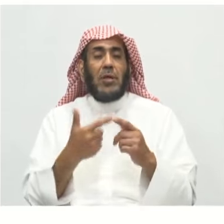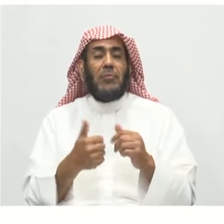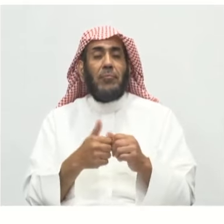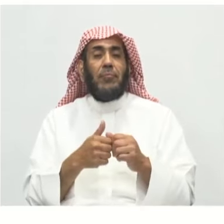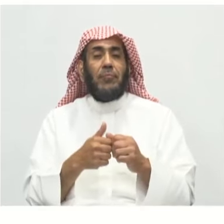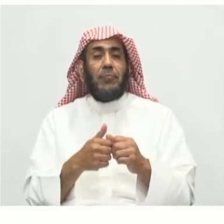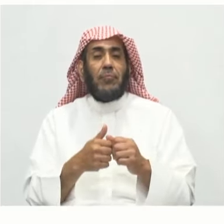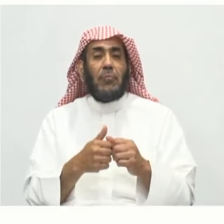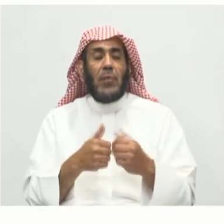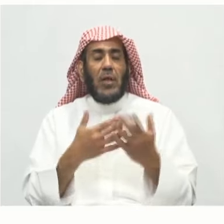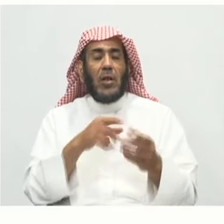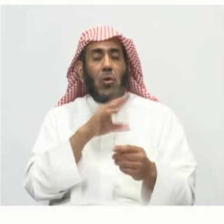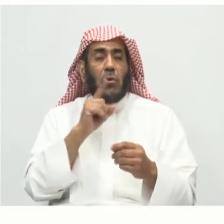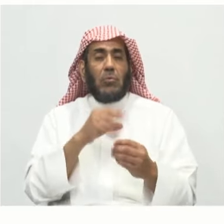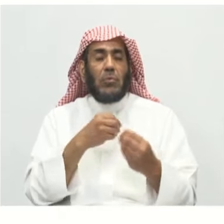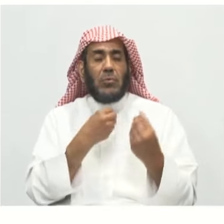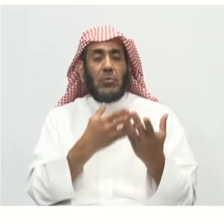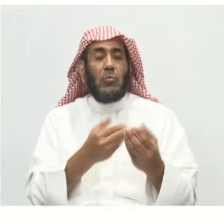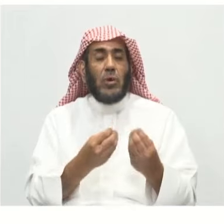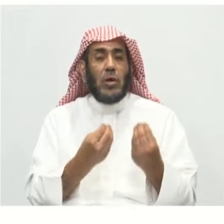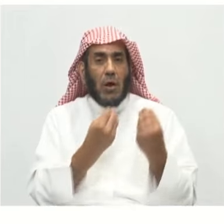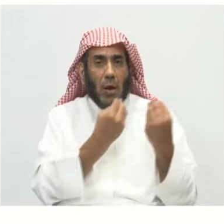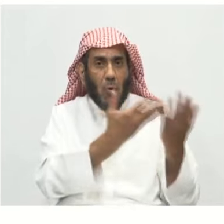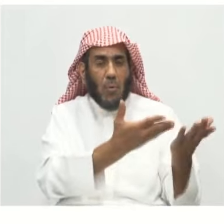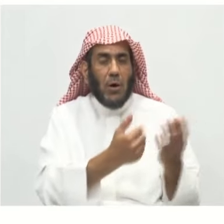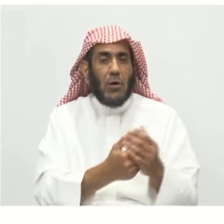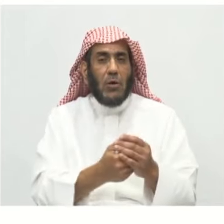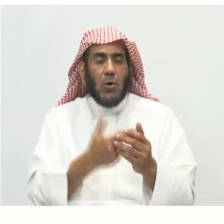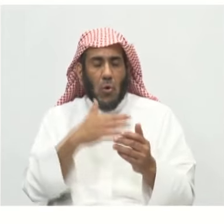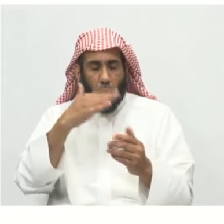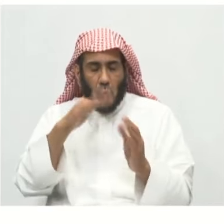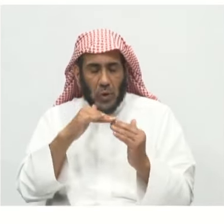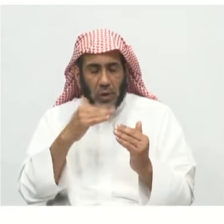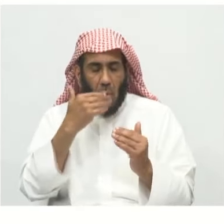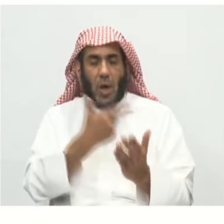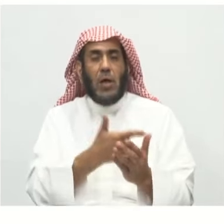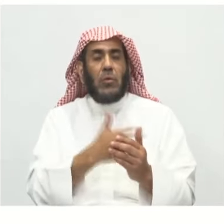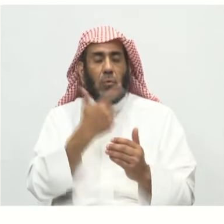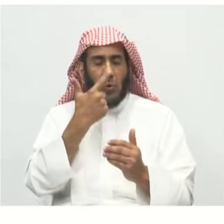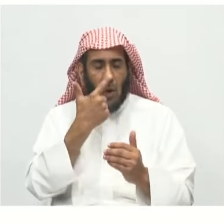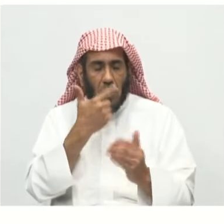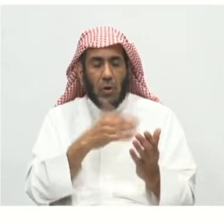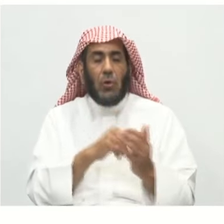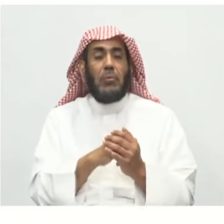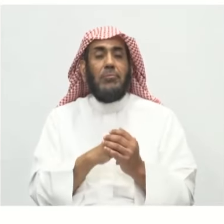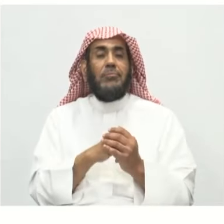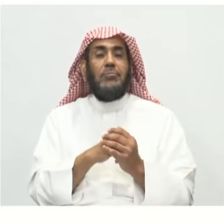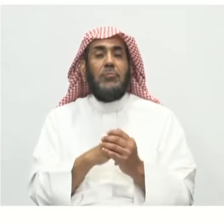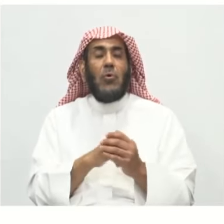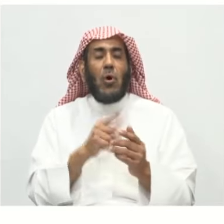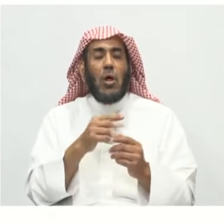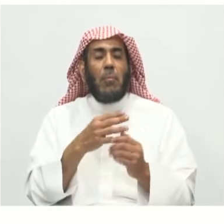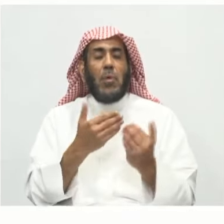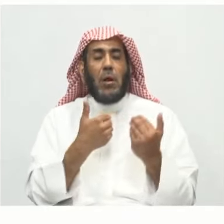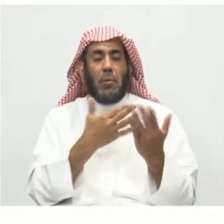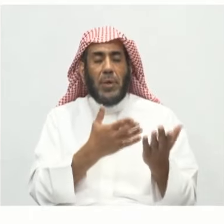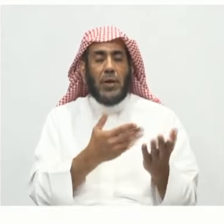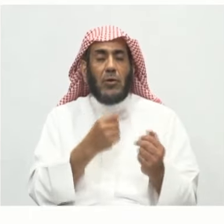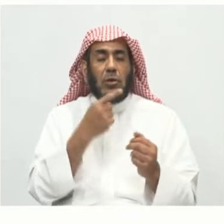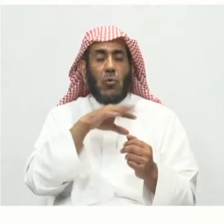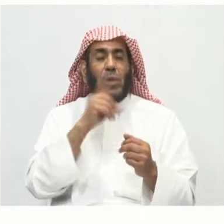بمؤونة الوالدين احسنتم هنا اكرامه ايضا والتواضع لهما اكرامه والتواضع لهما وهذا من البر والاحسان